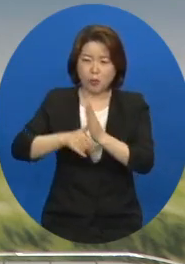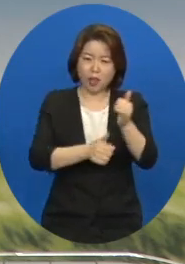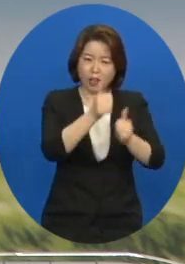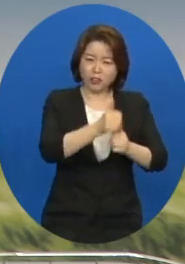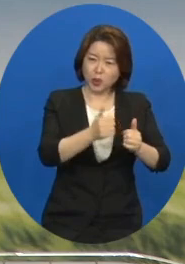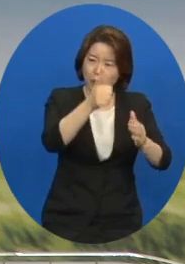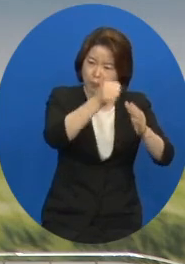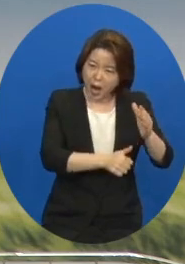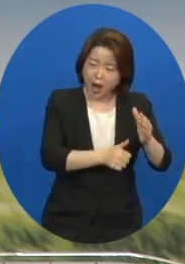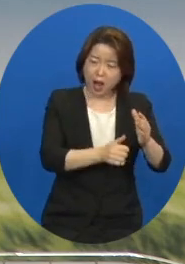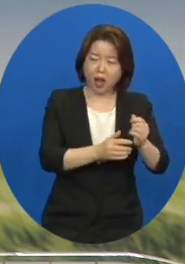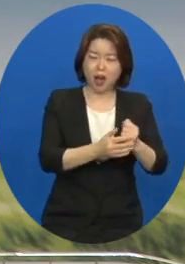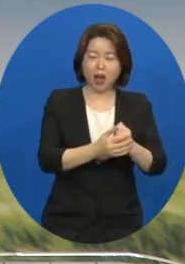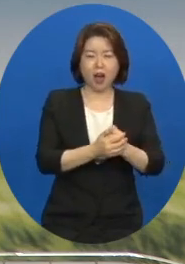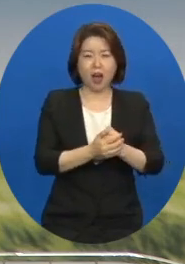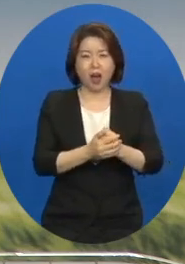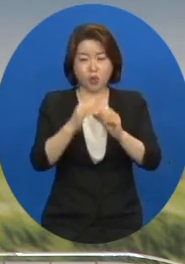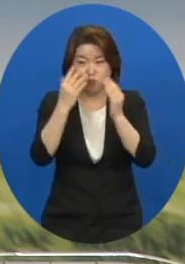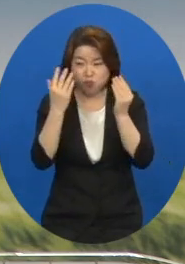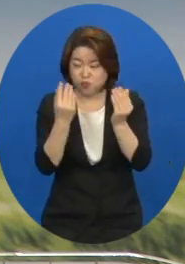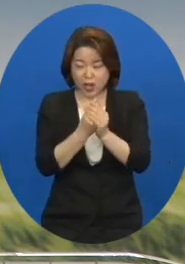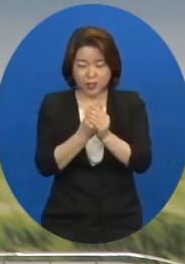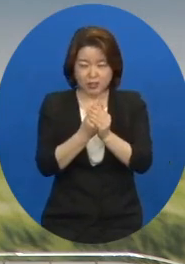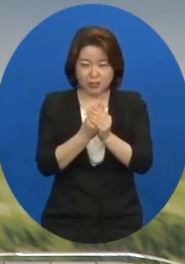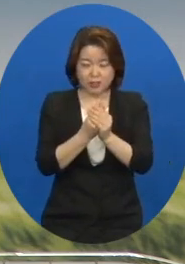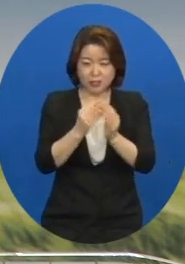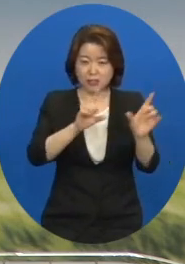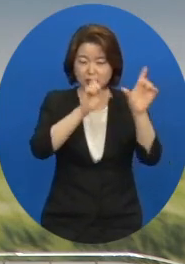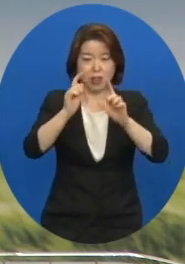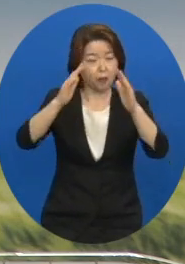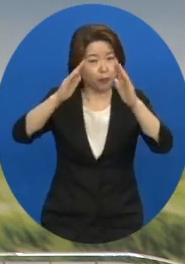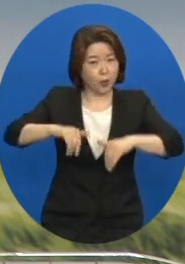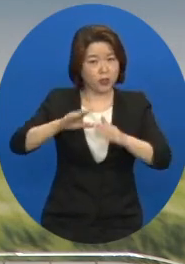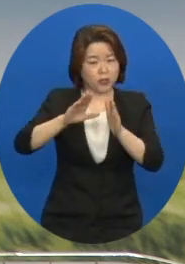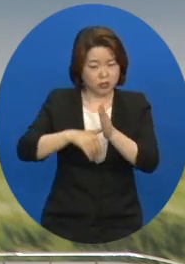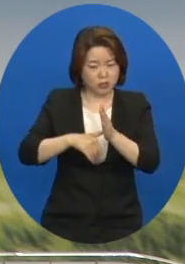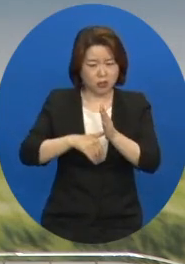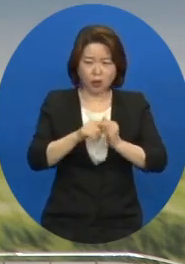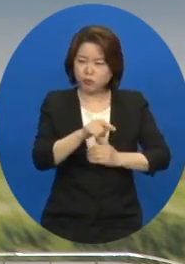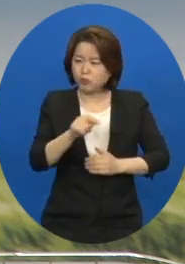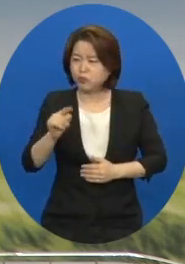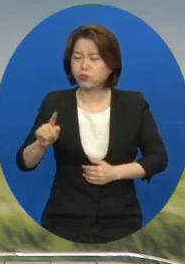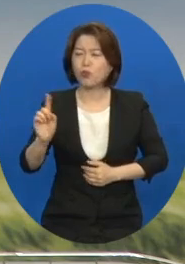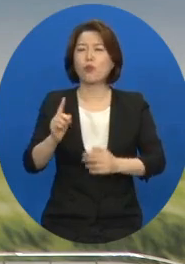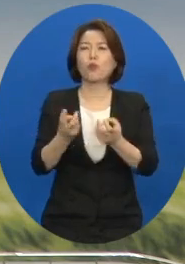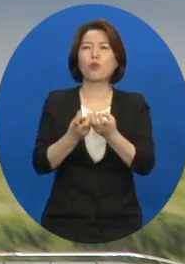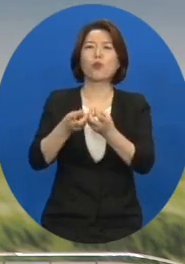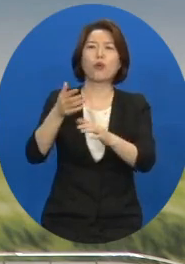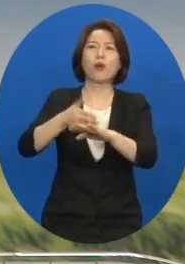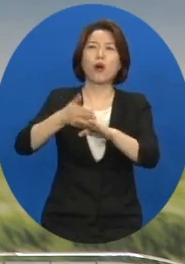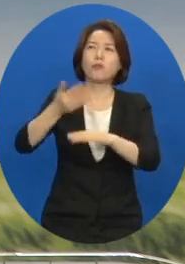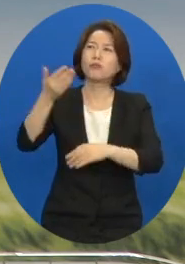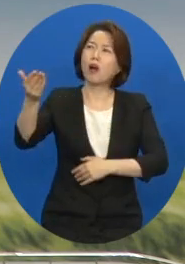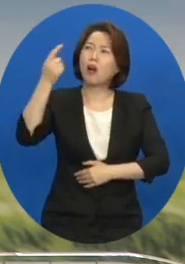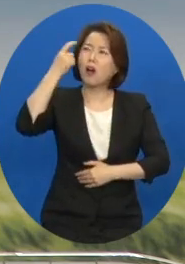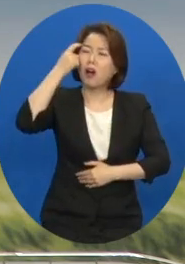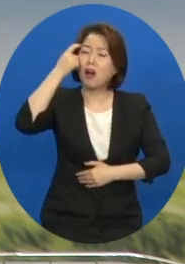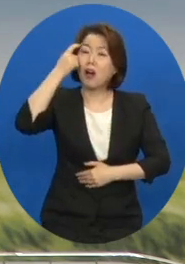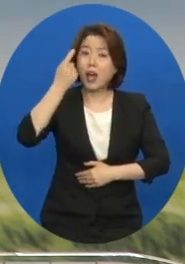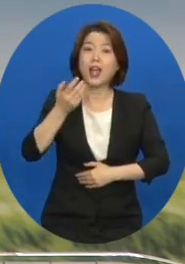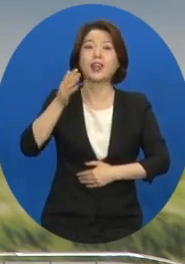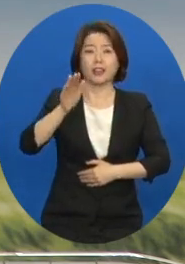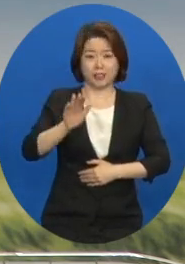때, 정말 완전히 다 삶이 무너질 때 그런 때는 어떻게 감사하라는 거야?